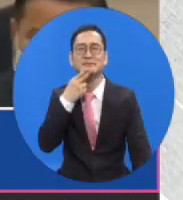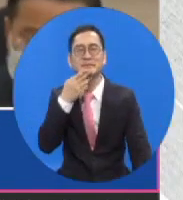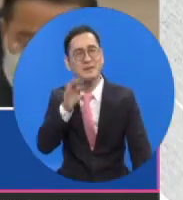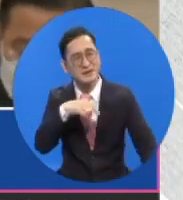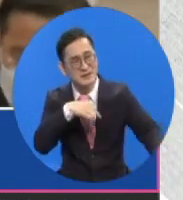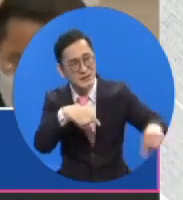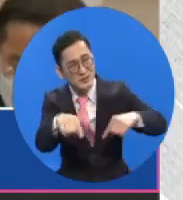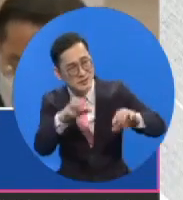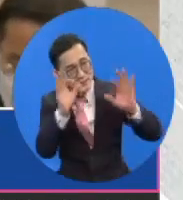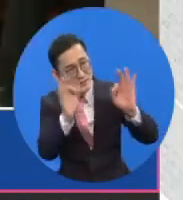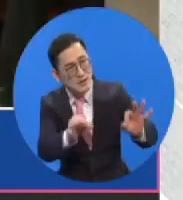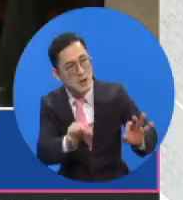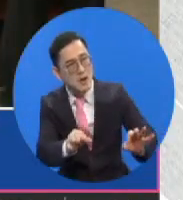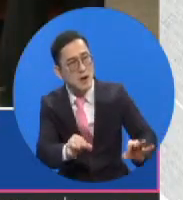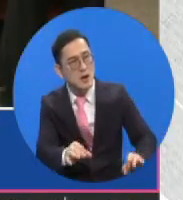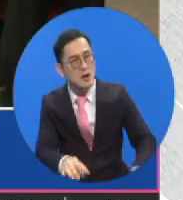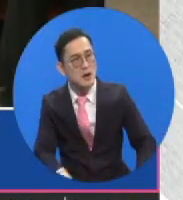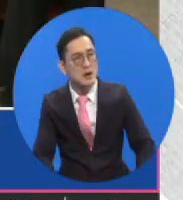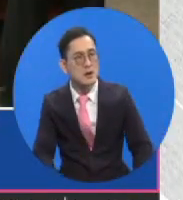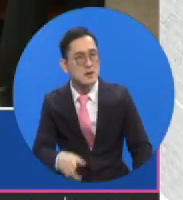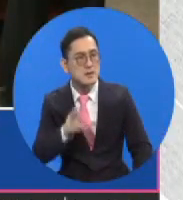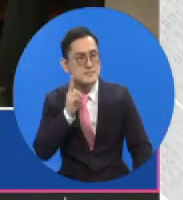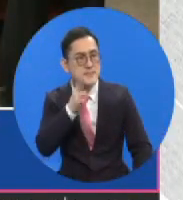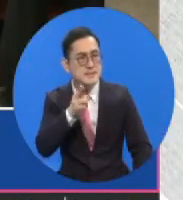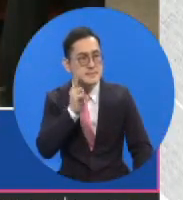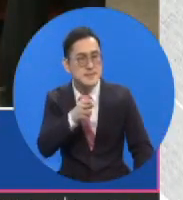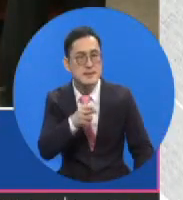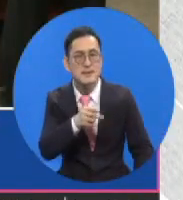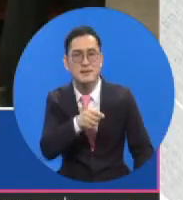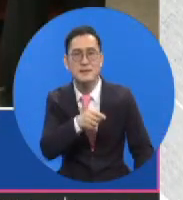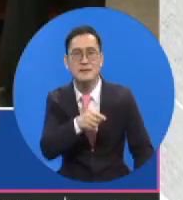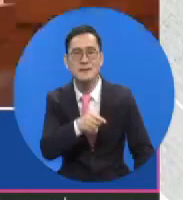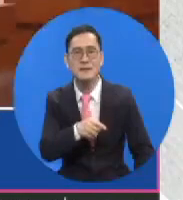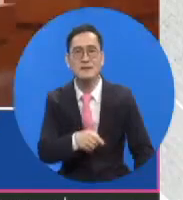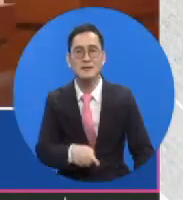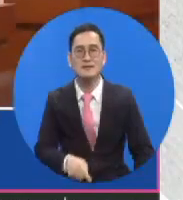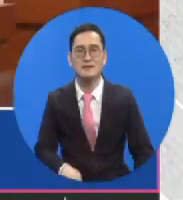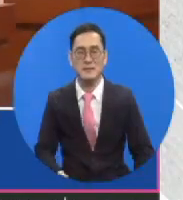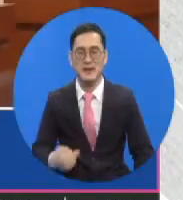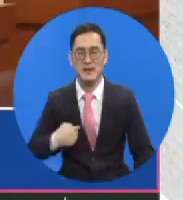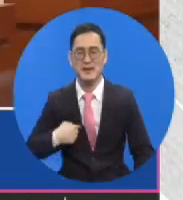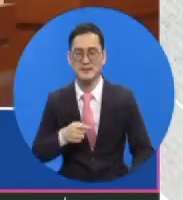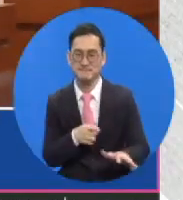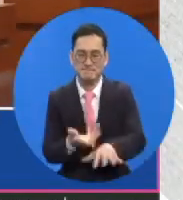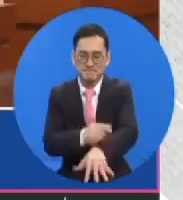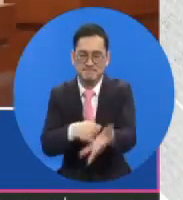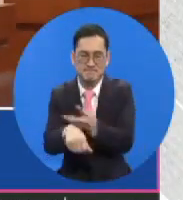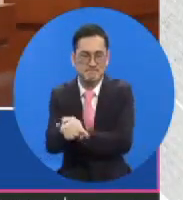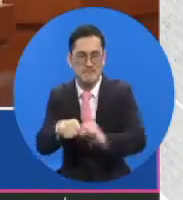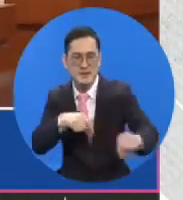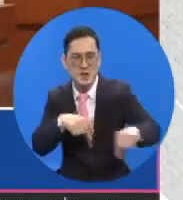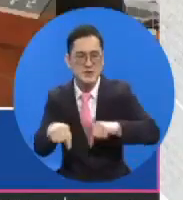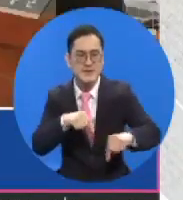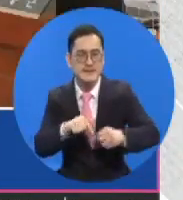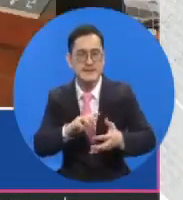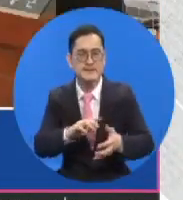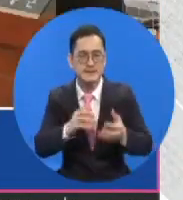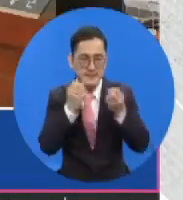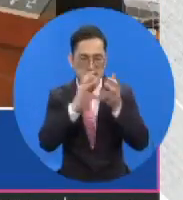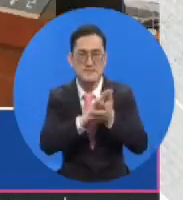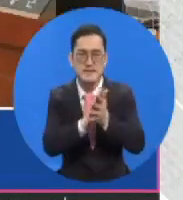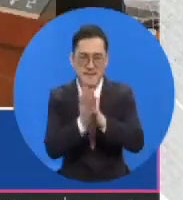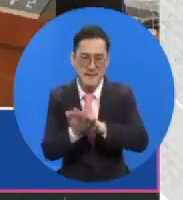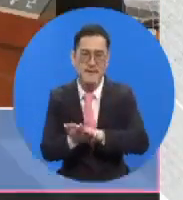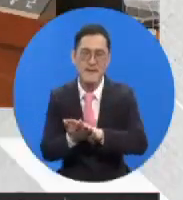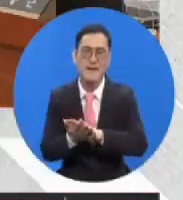생각했는데 어제 그 발언을 보고는 뭐 정치를 할 가능성도 상당히 있다. 그런 생각이 들더라고요. 김광선